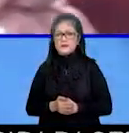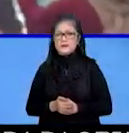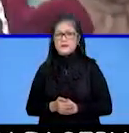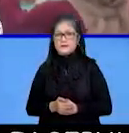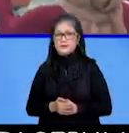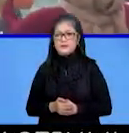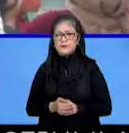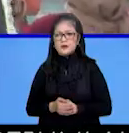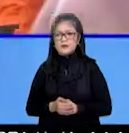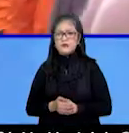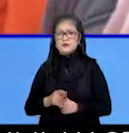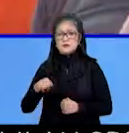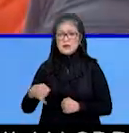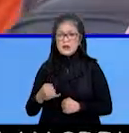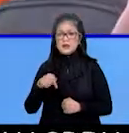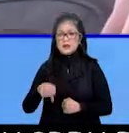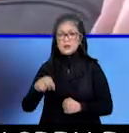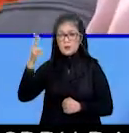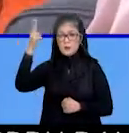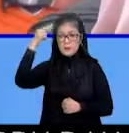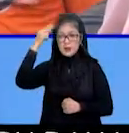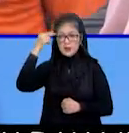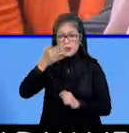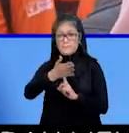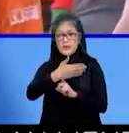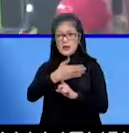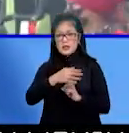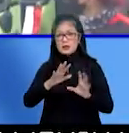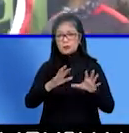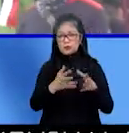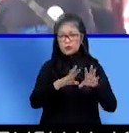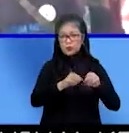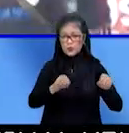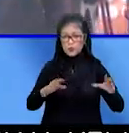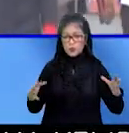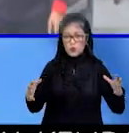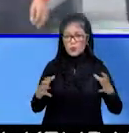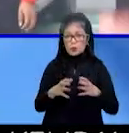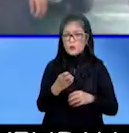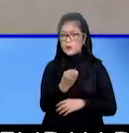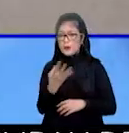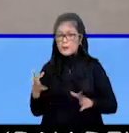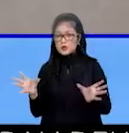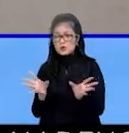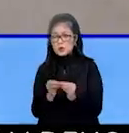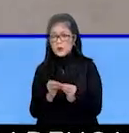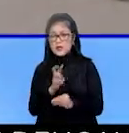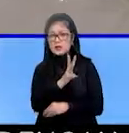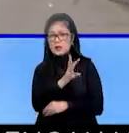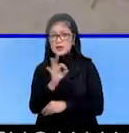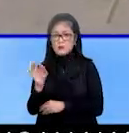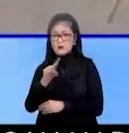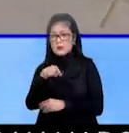Iqbal selaku Presiden Partai Buruh, ini sedikitnya massa terkumpul 3.000 sampai 4.000 sampai nanti sore untuk